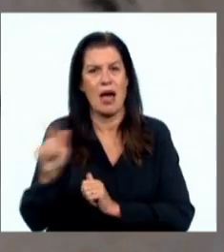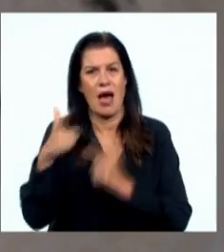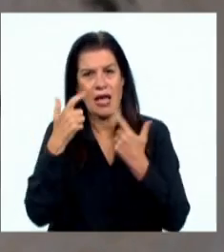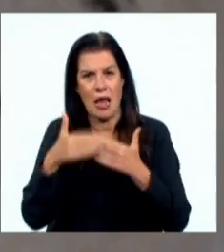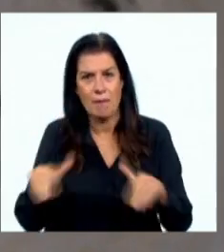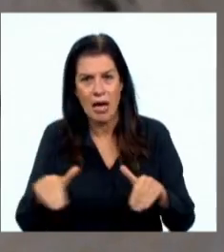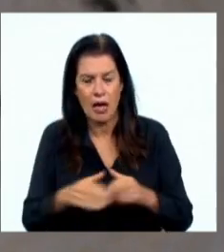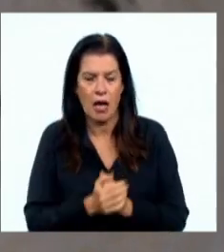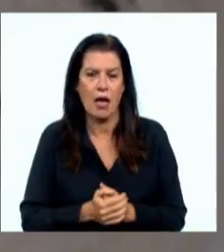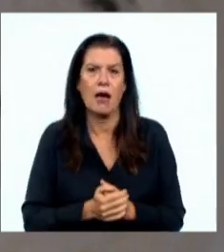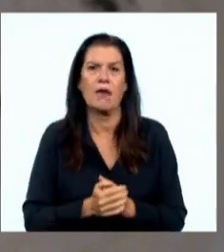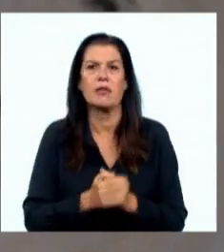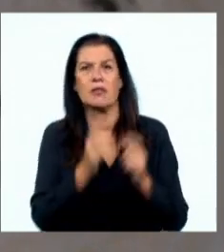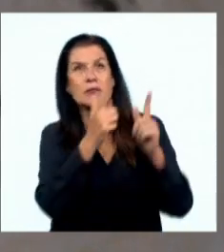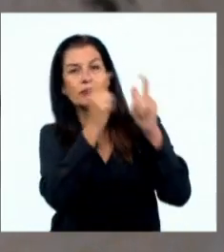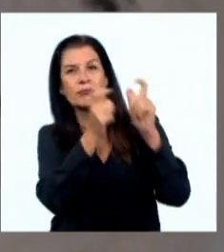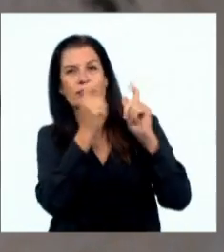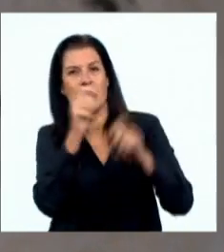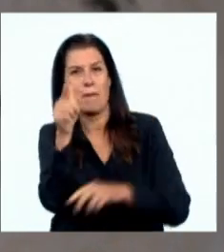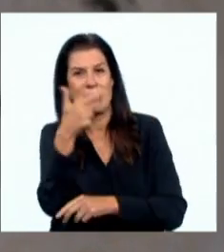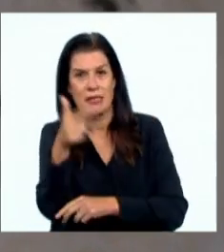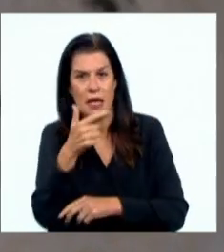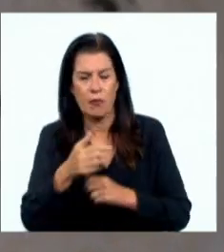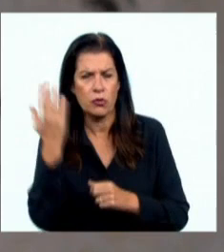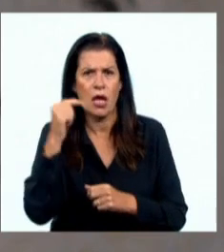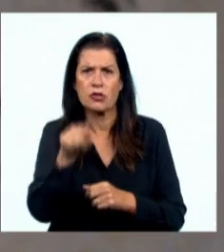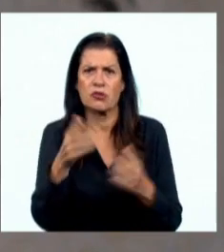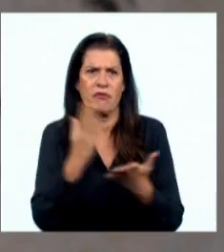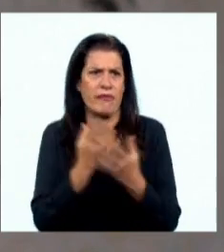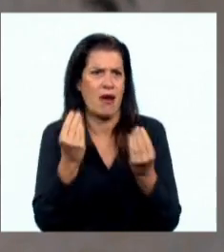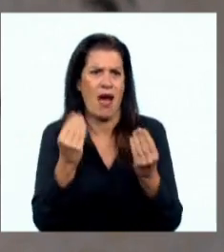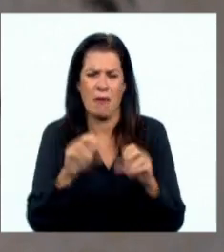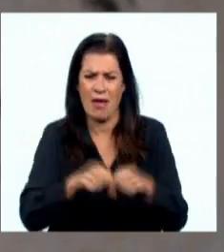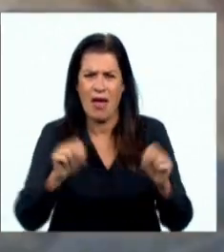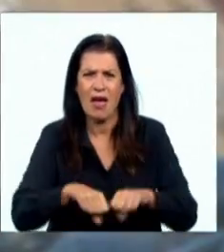עובדים שלא יזהו אותנו. היה שם הרבה הרס, הרבה שוטרים הרוגים, לצערי הרב.